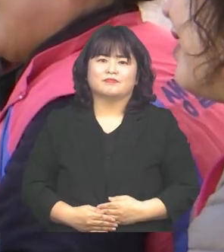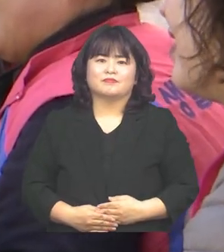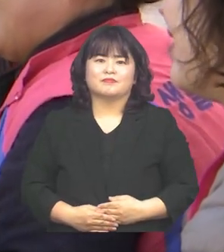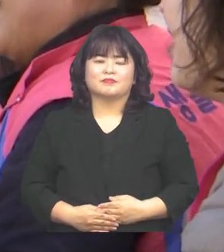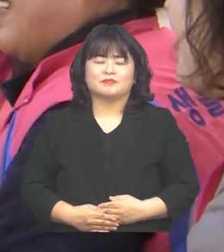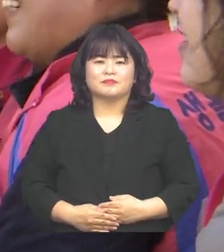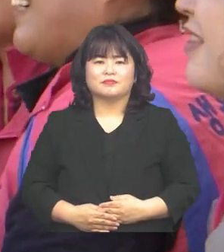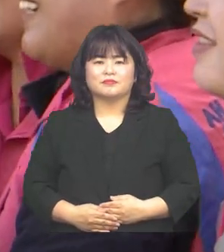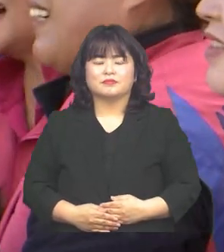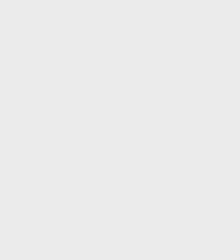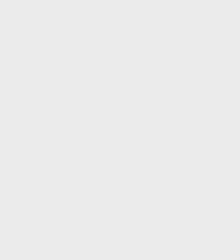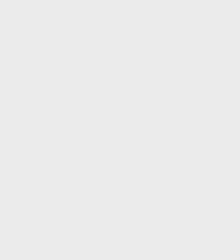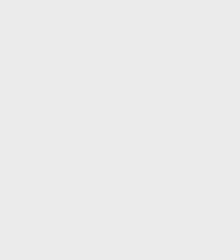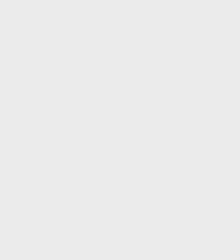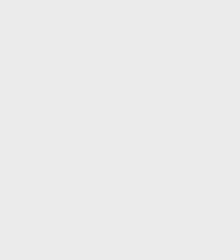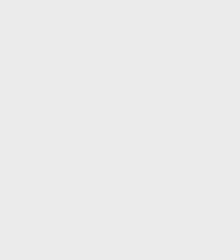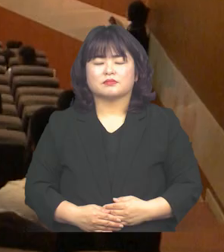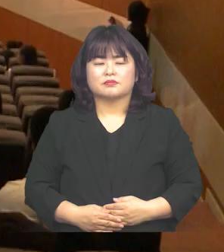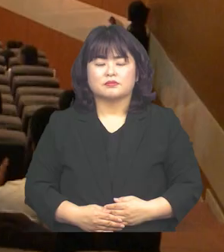전했습니다.